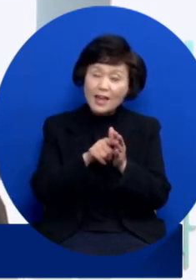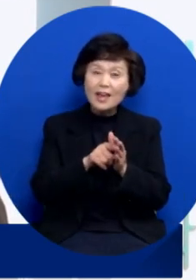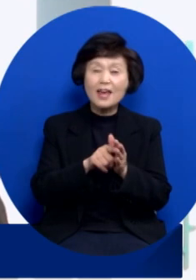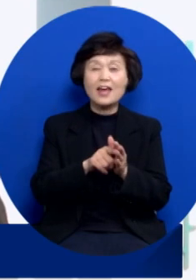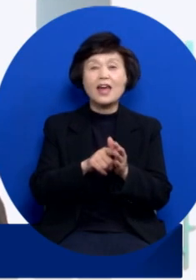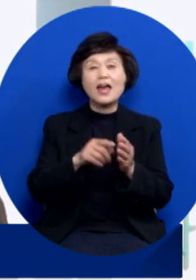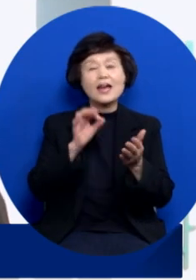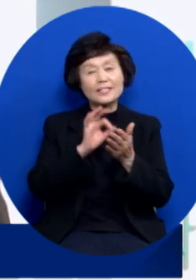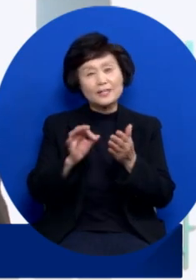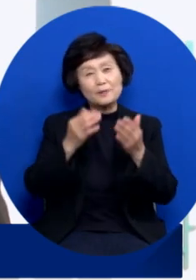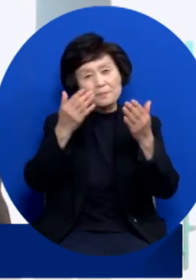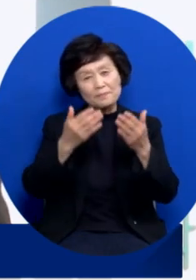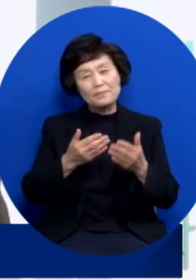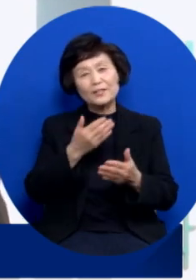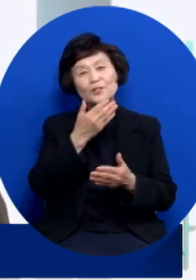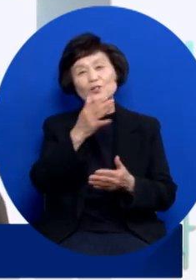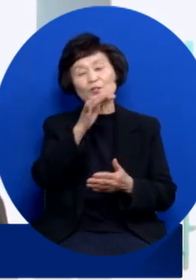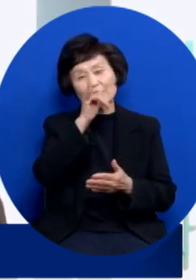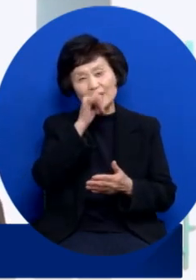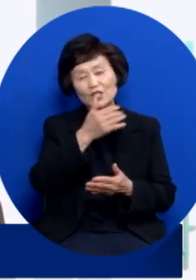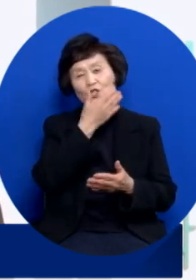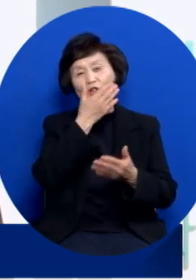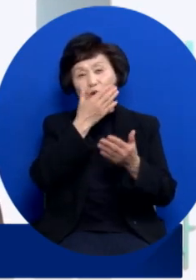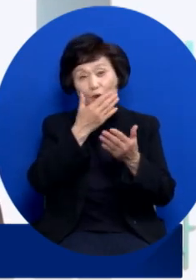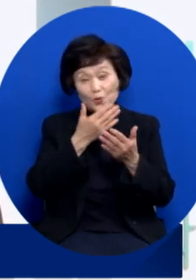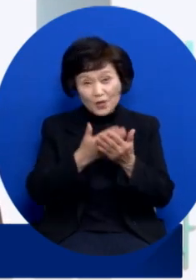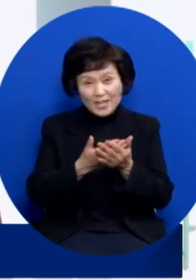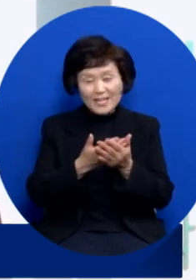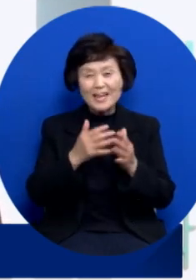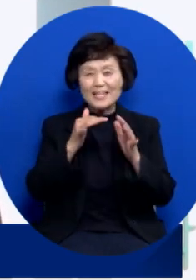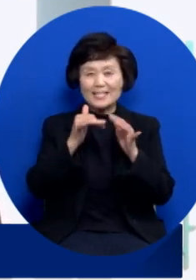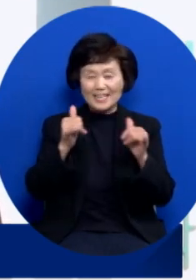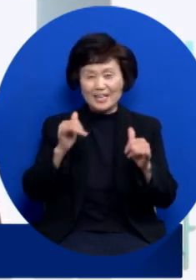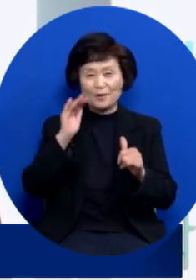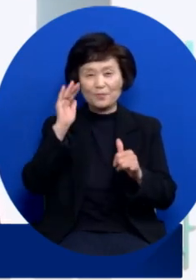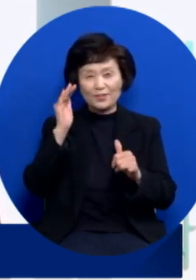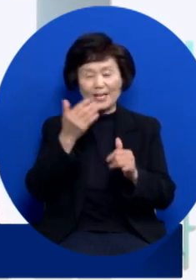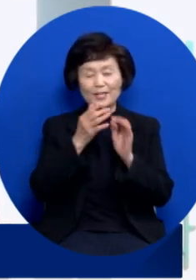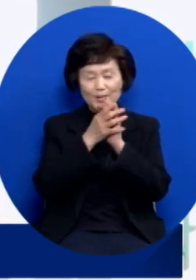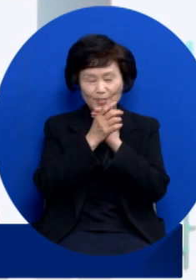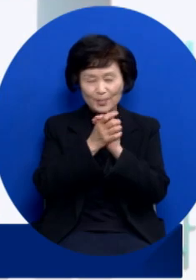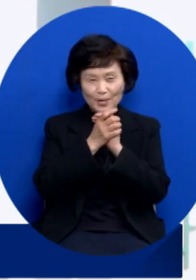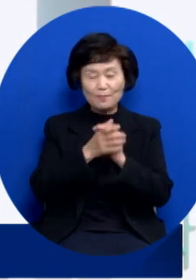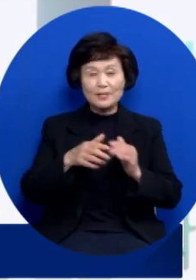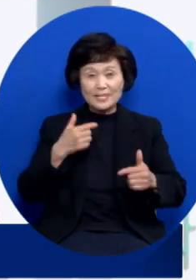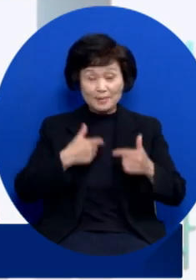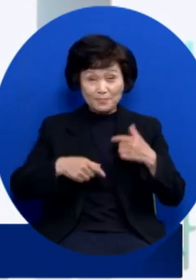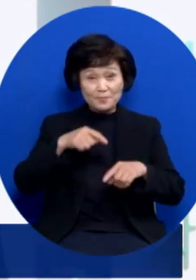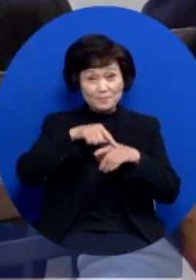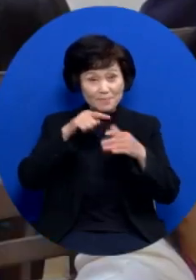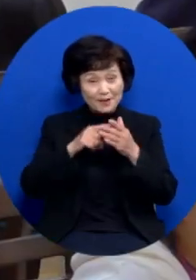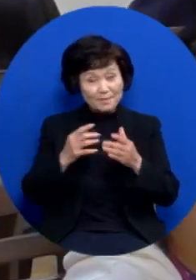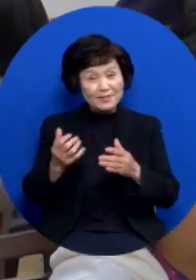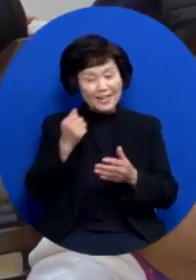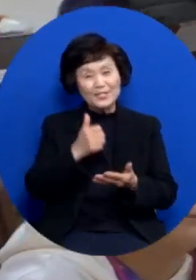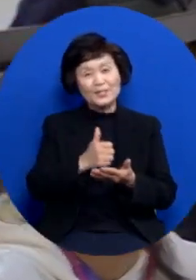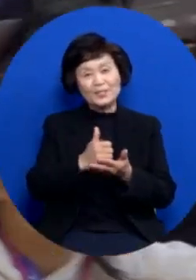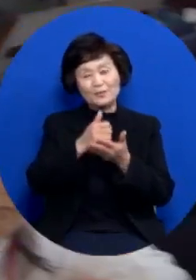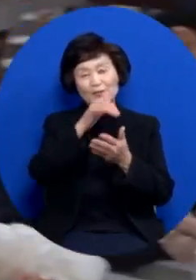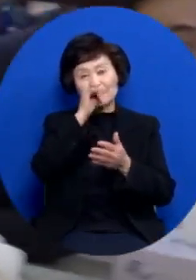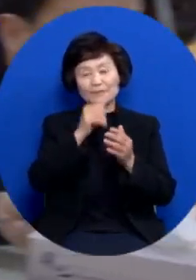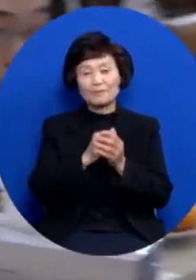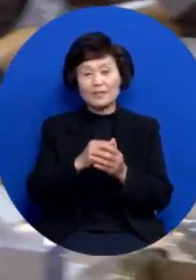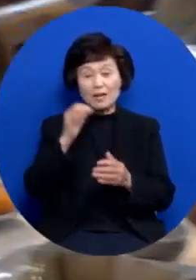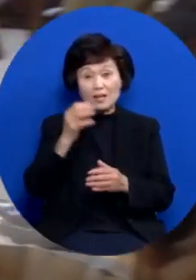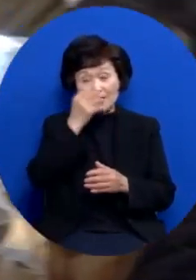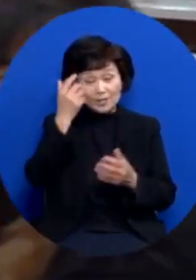쓰임 받을 수 있고 귀한 그런 제목들이 되기를 항상 기도하면서 기쁜 마음으로 섬기고 있습니다. 성령